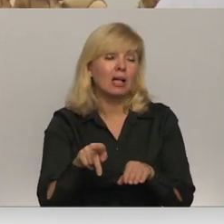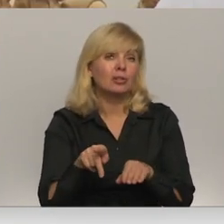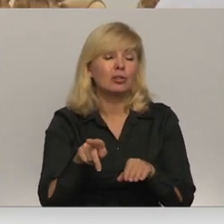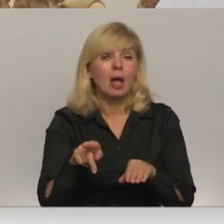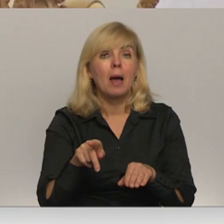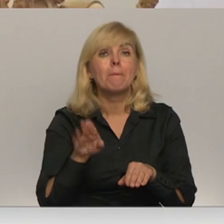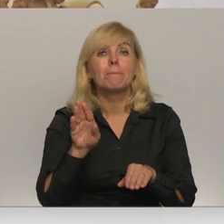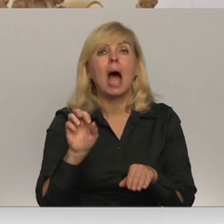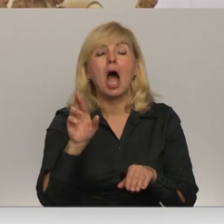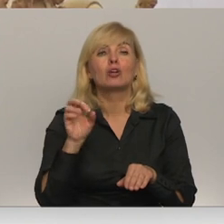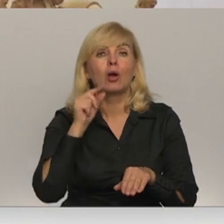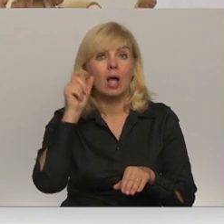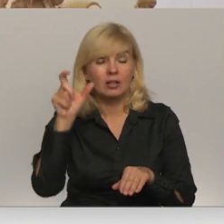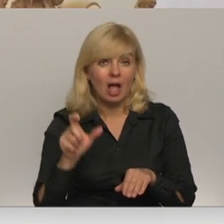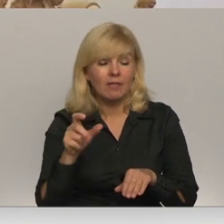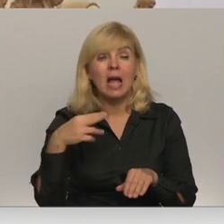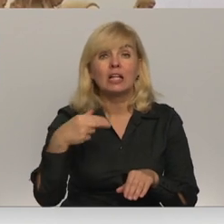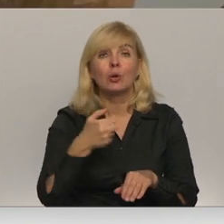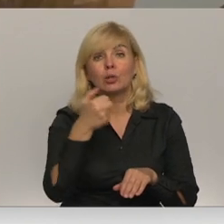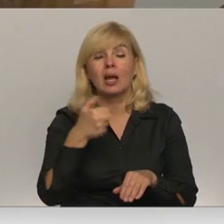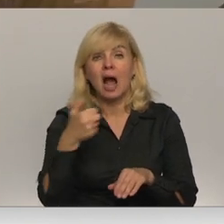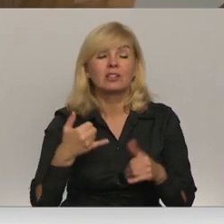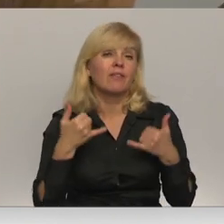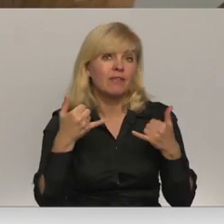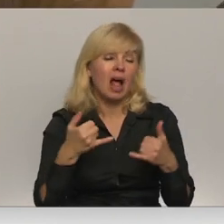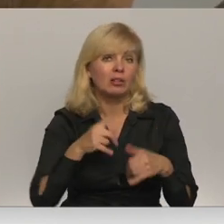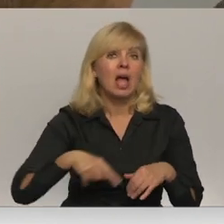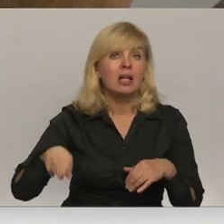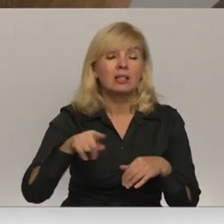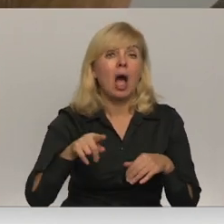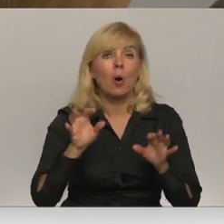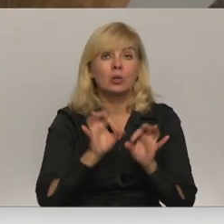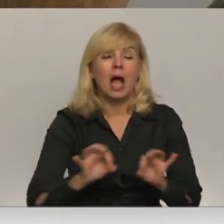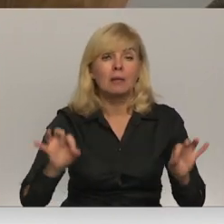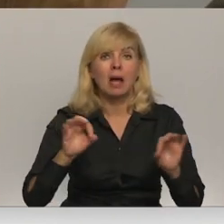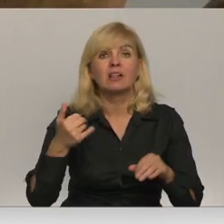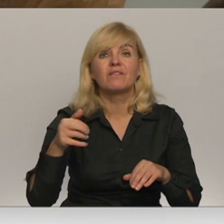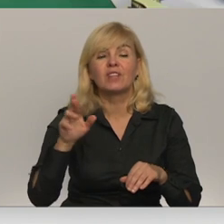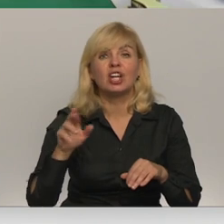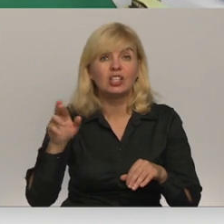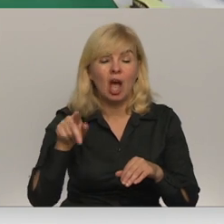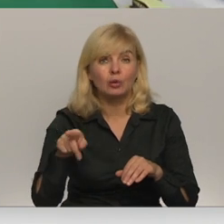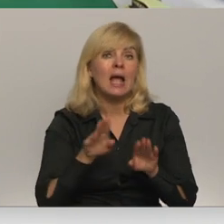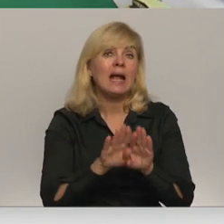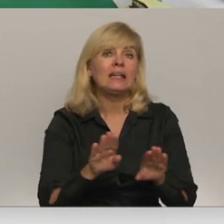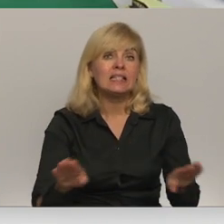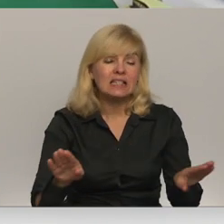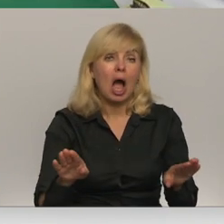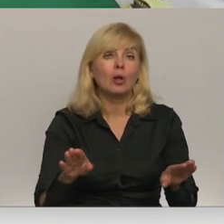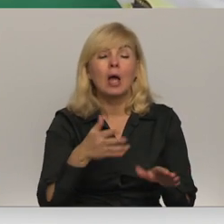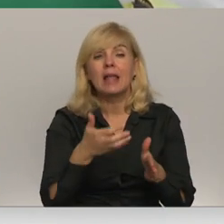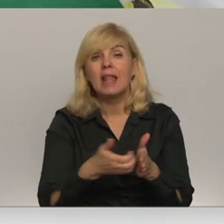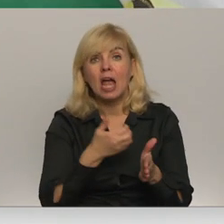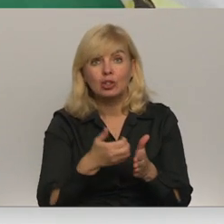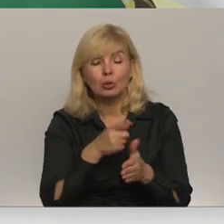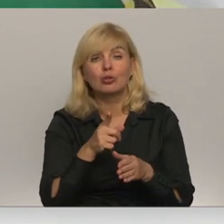tēvam. Arī pasaku muzeja 20. Gadskārtē veltītajā tautas daļamat mēstara Friča Žaņa Stepēna izstādē